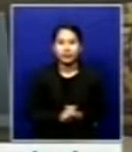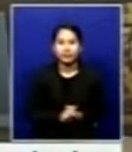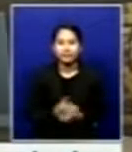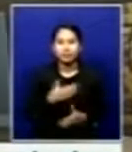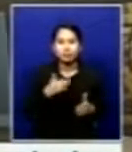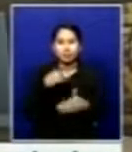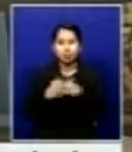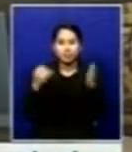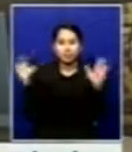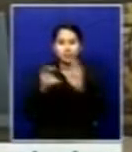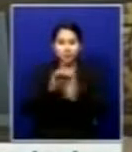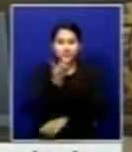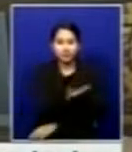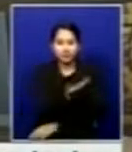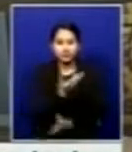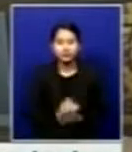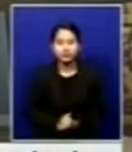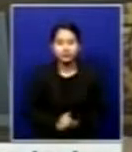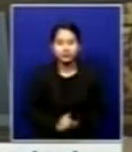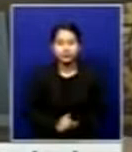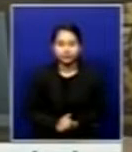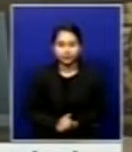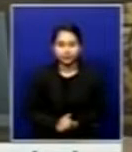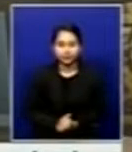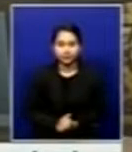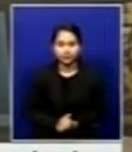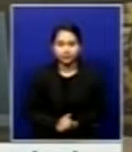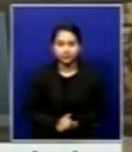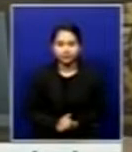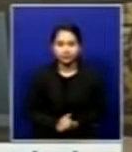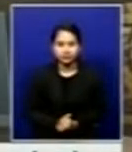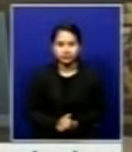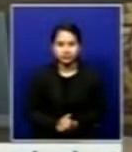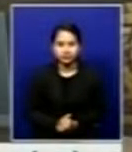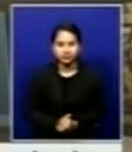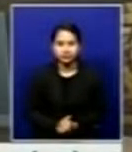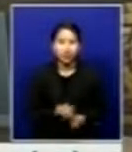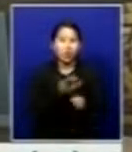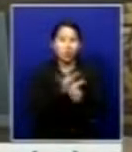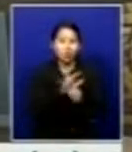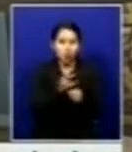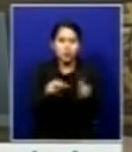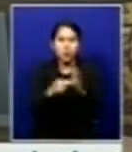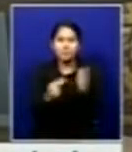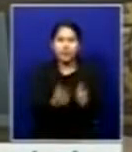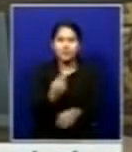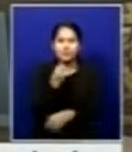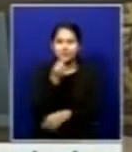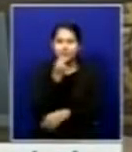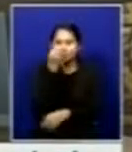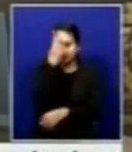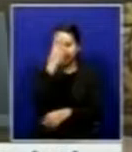าพนี้มันคือแพ้ท่านประธานครับโควิด-19 คือแพ้ของรัฐบ